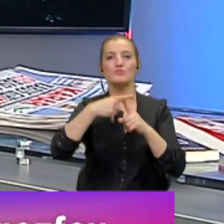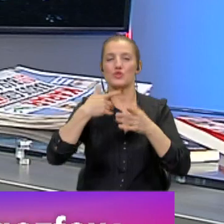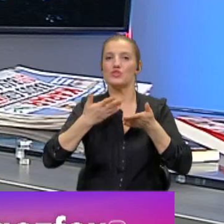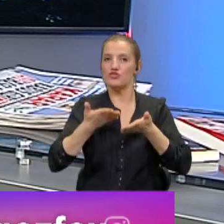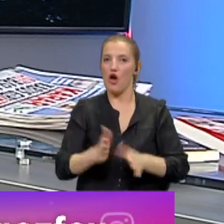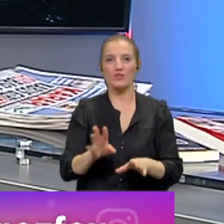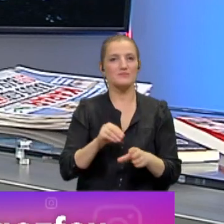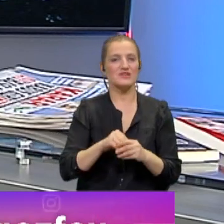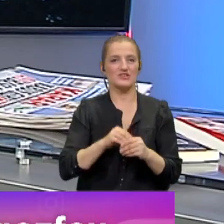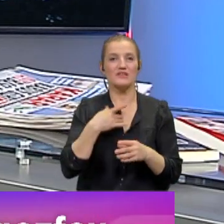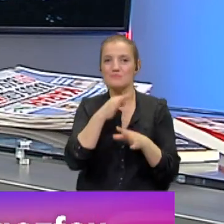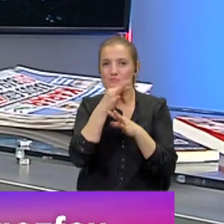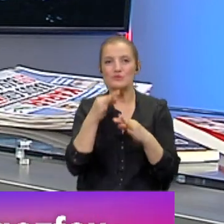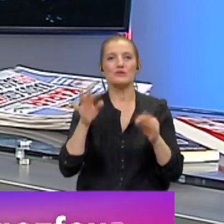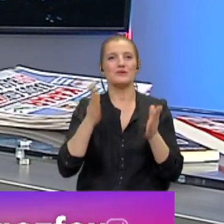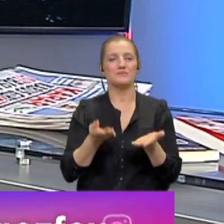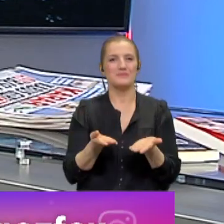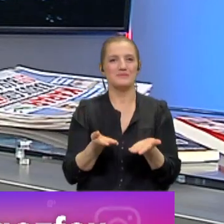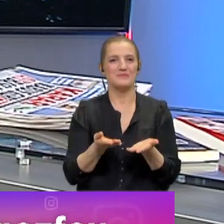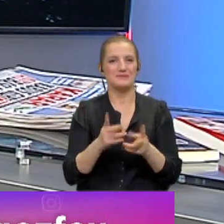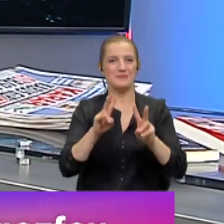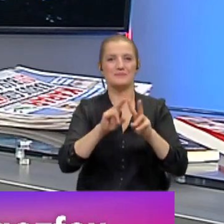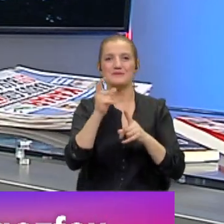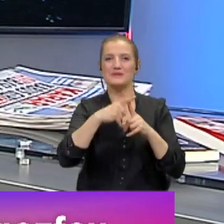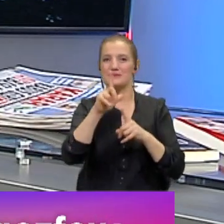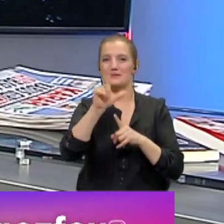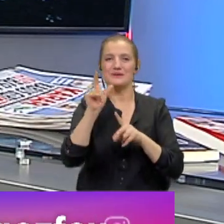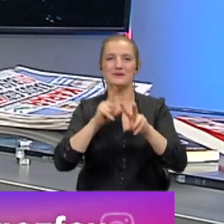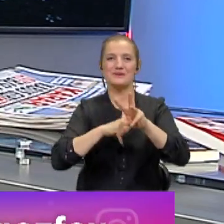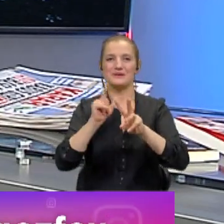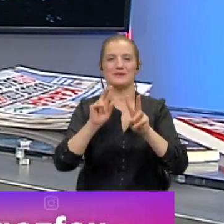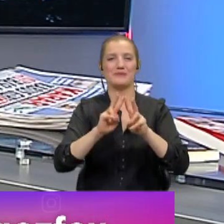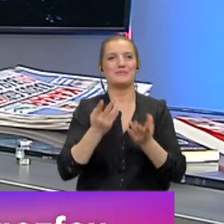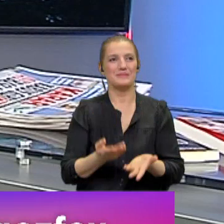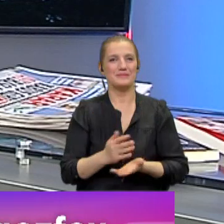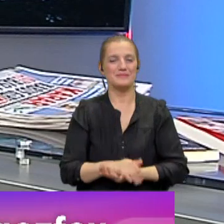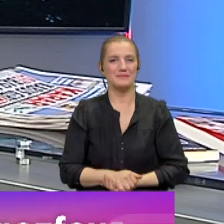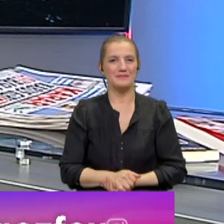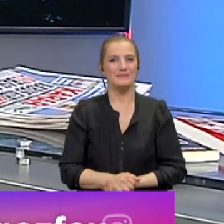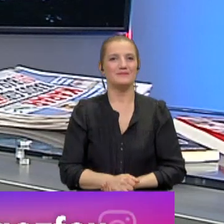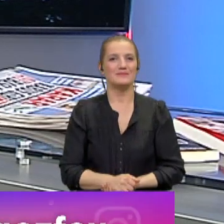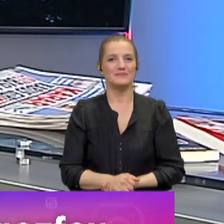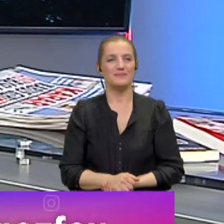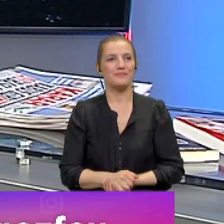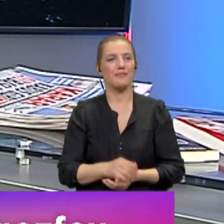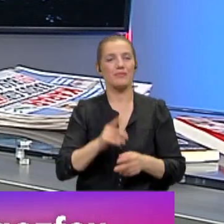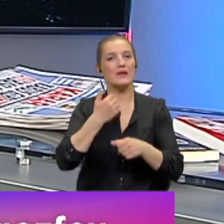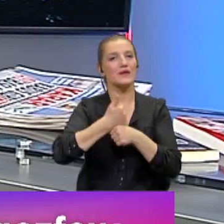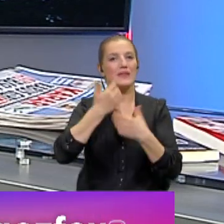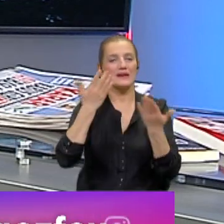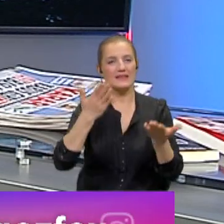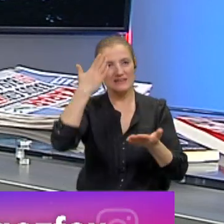doğduğum için mutluyum kendisinin göndermiş olduğu mesaj da bu şekilde Ahmet Faruk manav